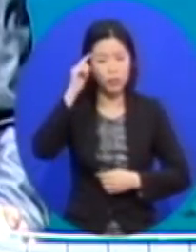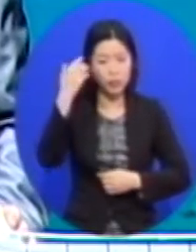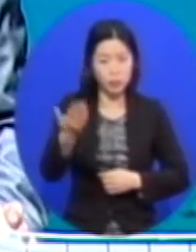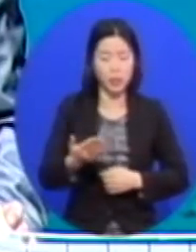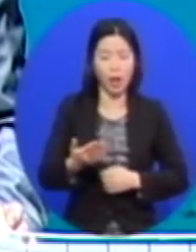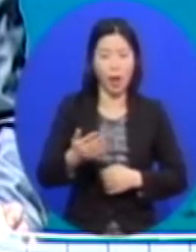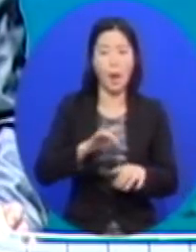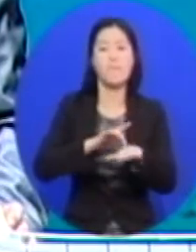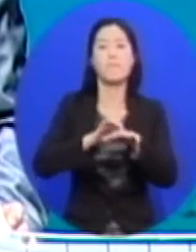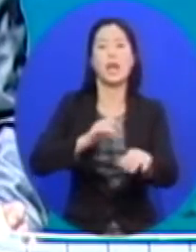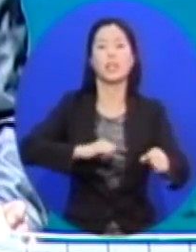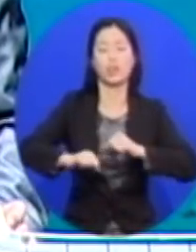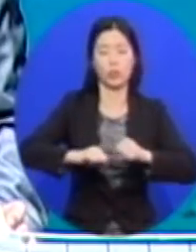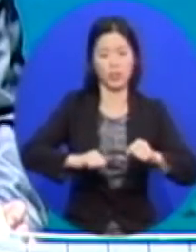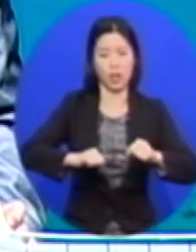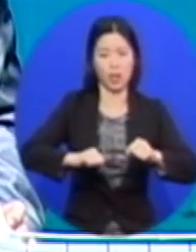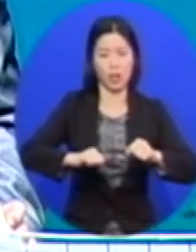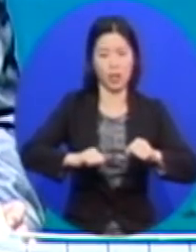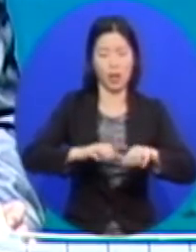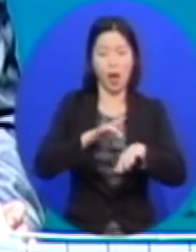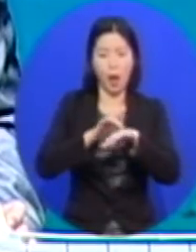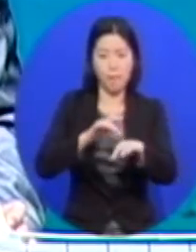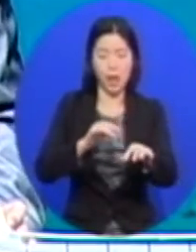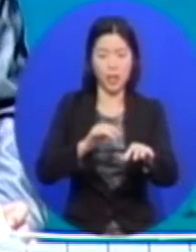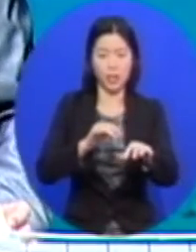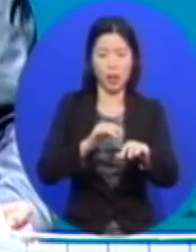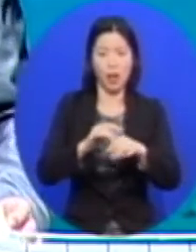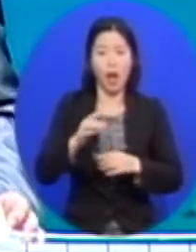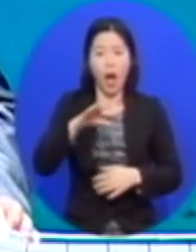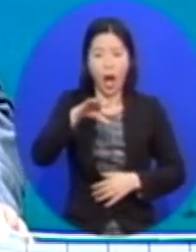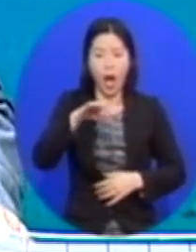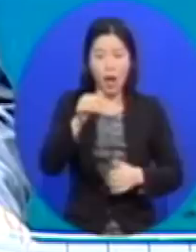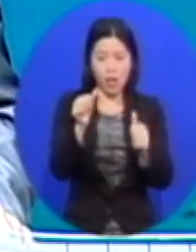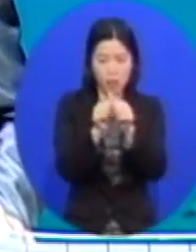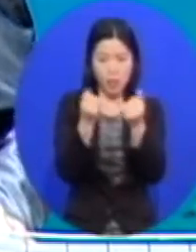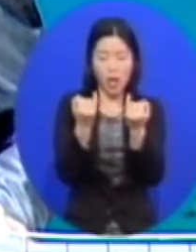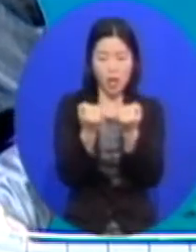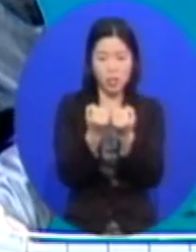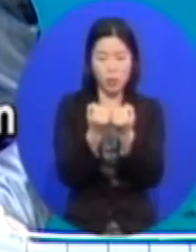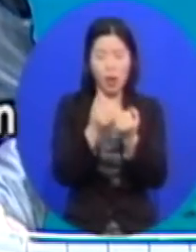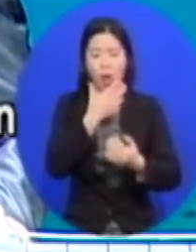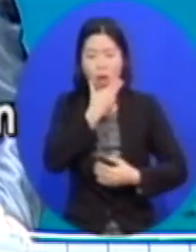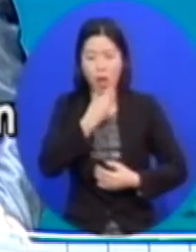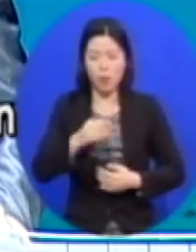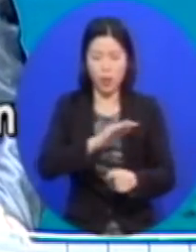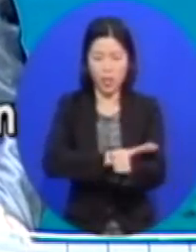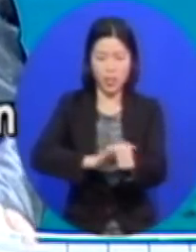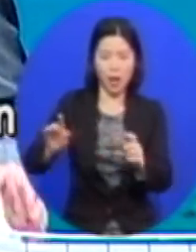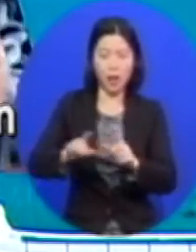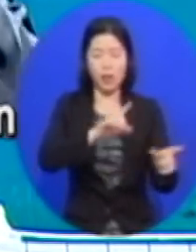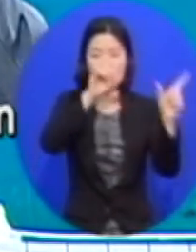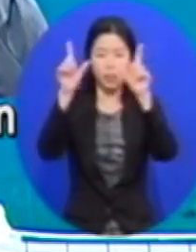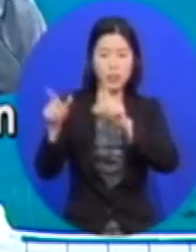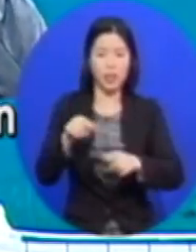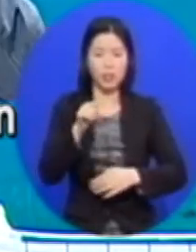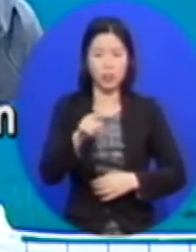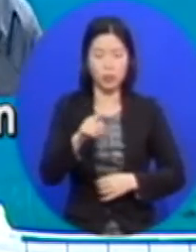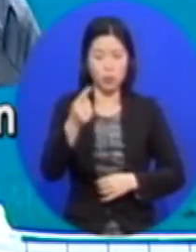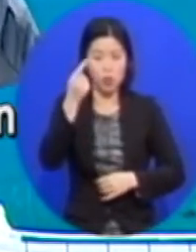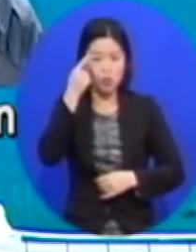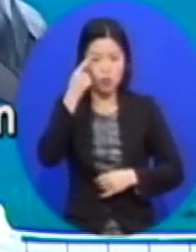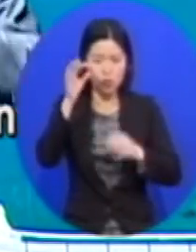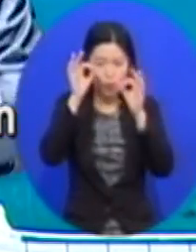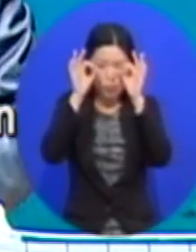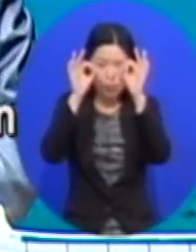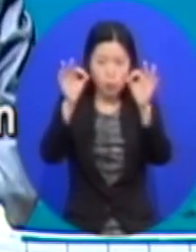마귀가 역사 했잖아요 마귀가 아담과 하와가 에덴동산에서 행복하게 잘사는 것을 정말 2는